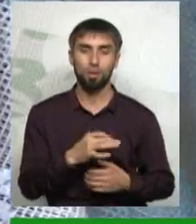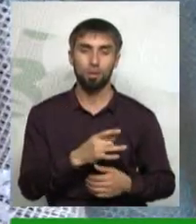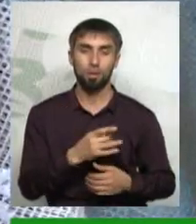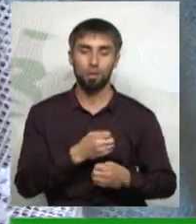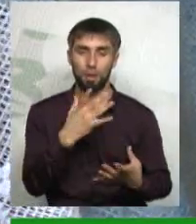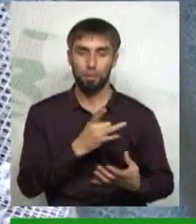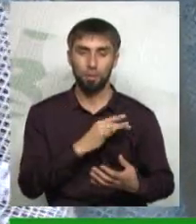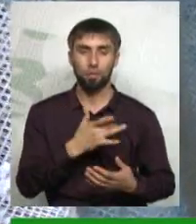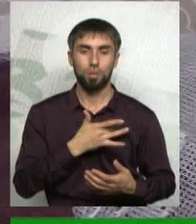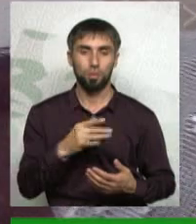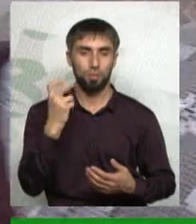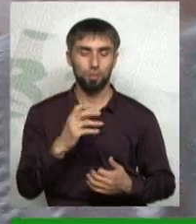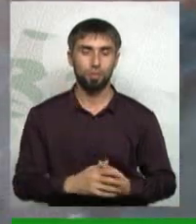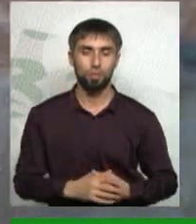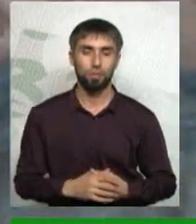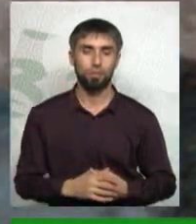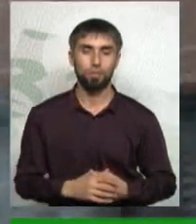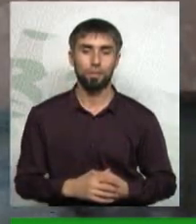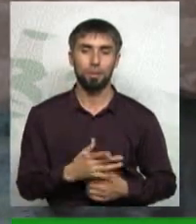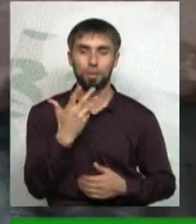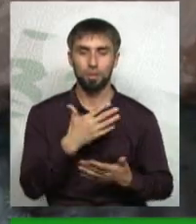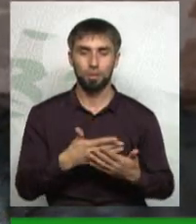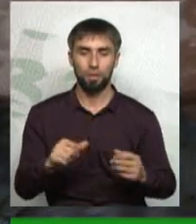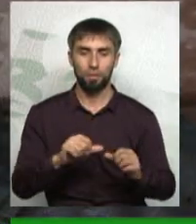до строгого черного.